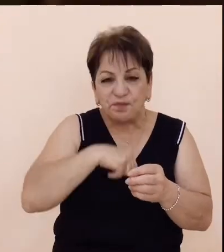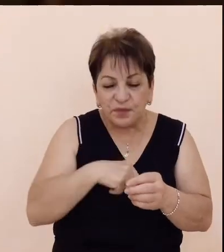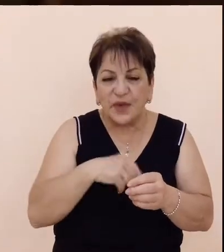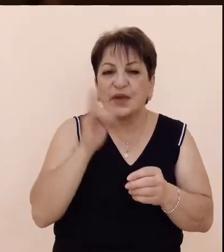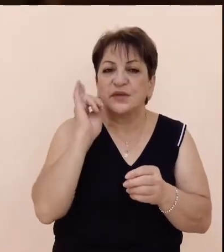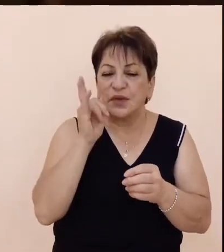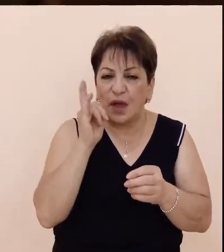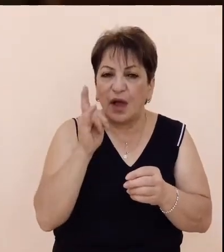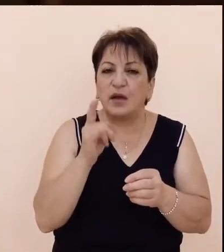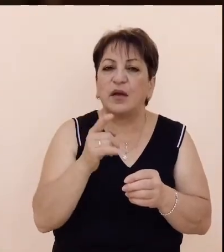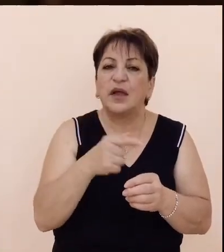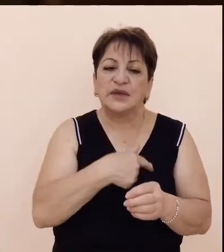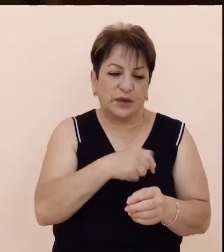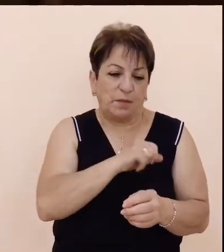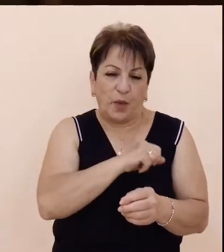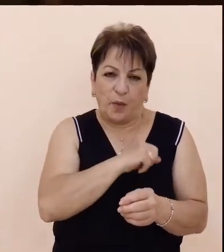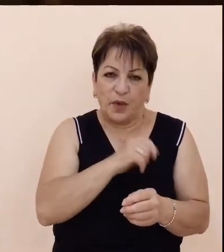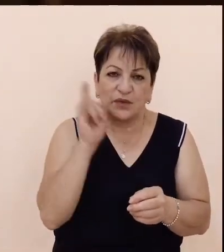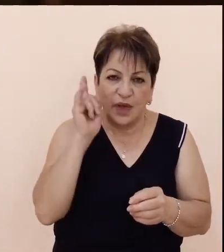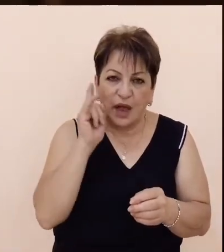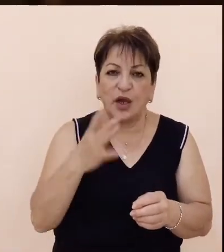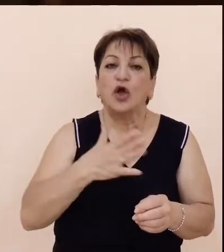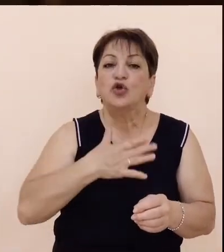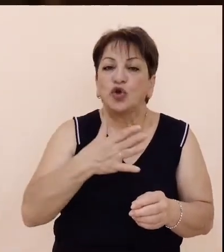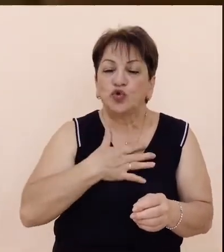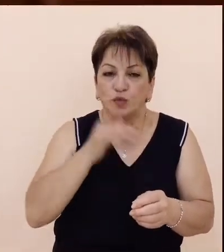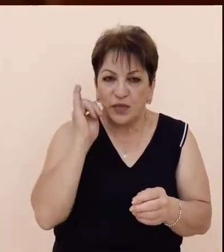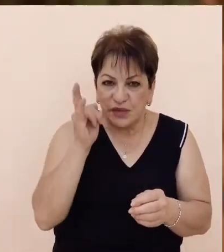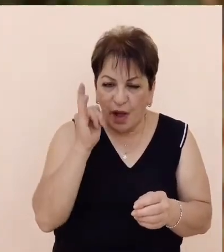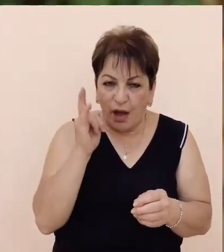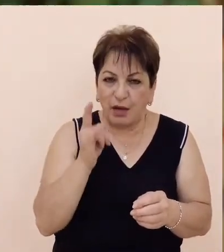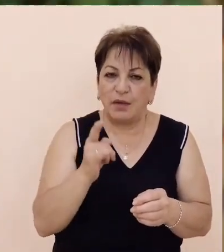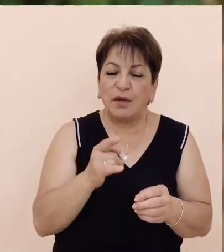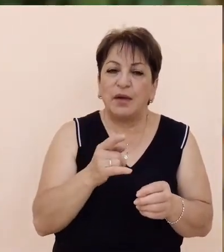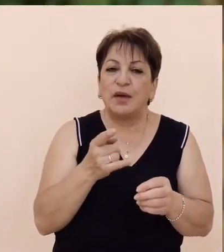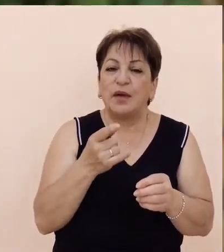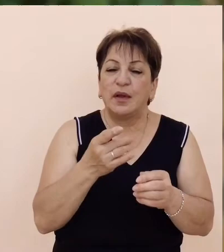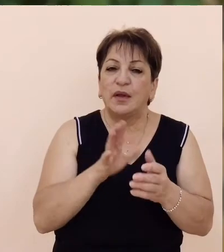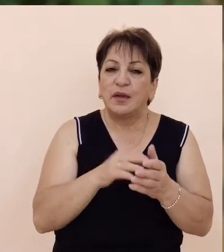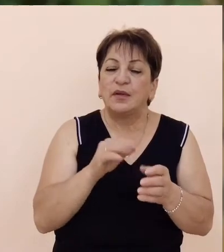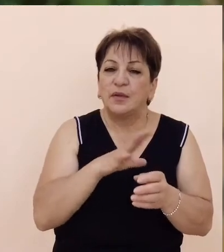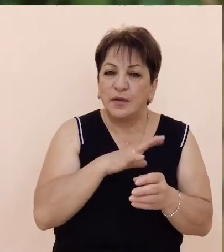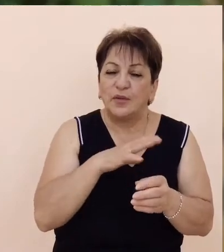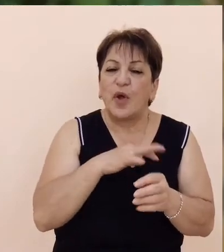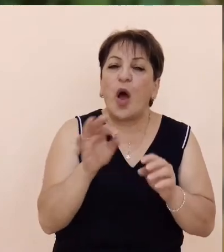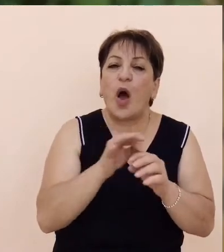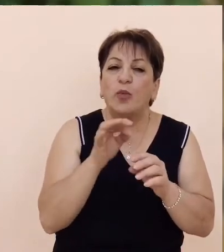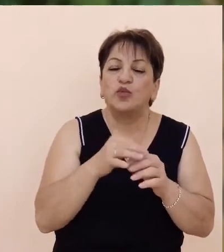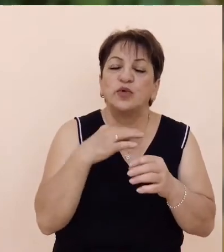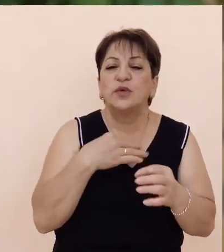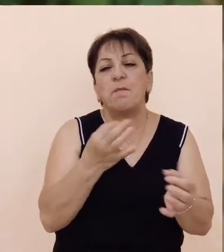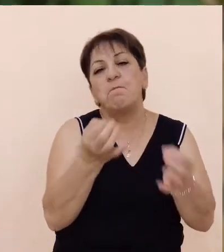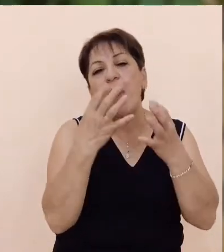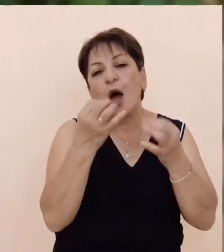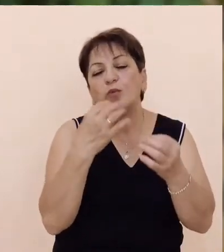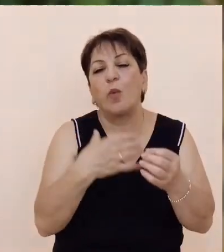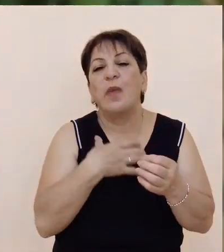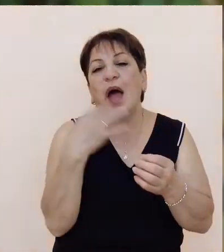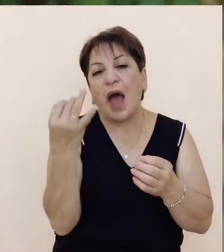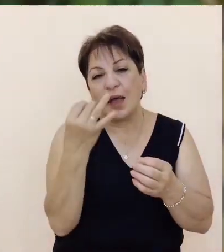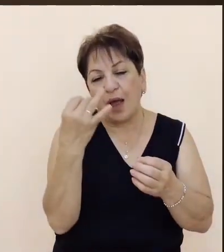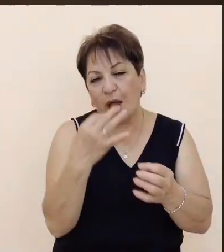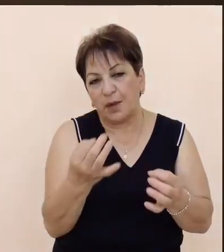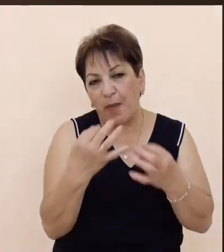ավելի երեխայի հոգեվիճակը լավը կլինի։ Շատ ժամանակ ամուսինս ինձ հեքիաթ է պատմում։